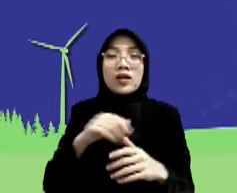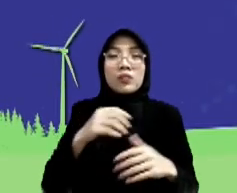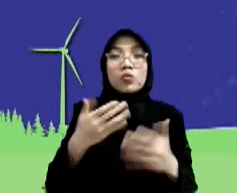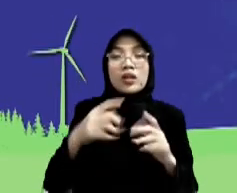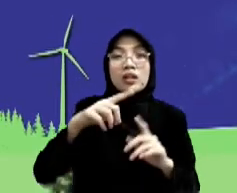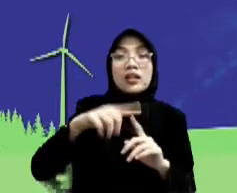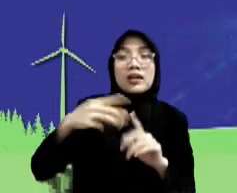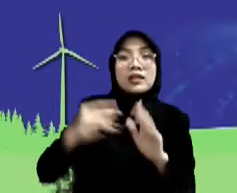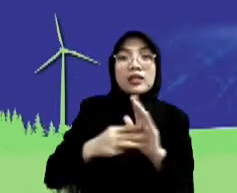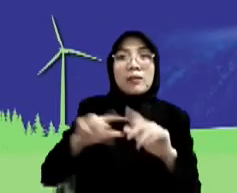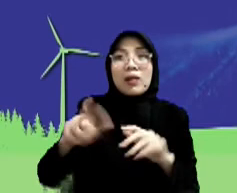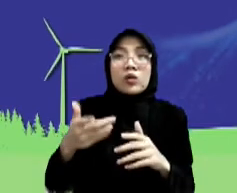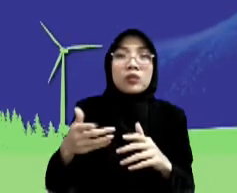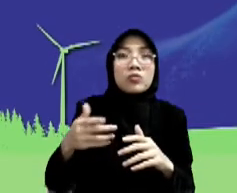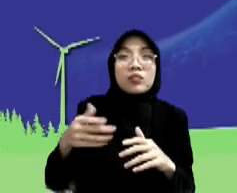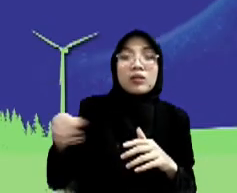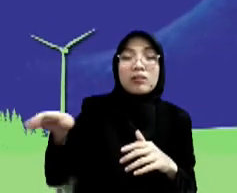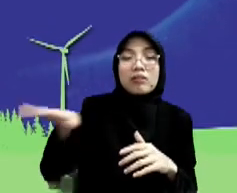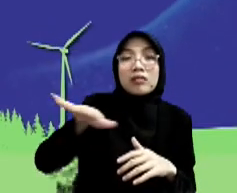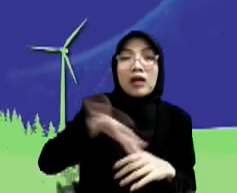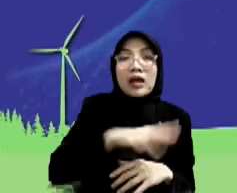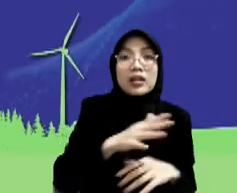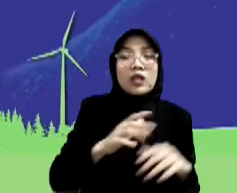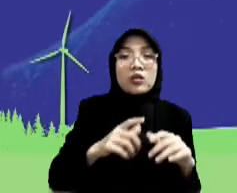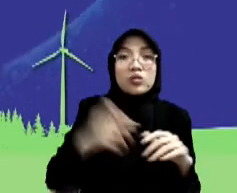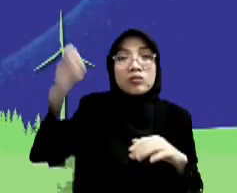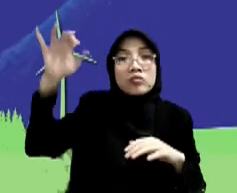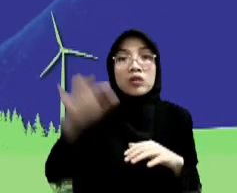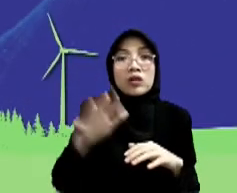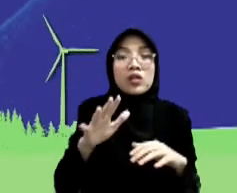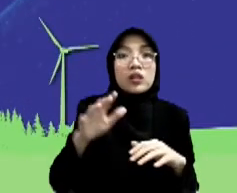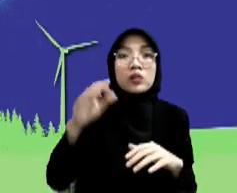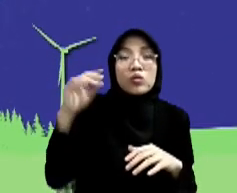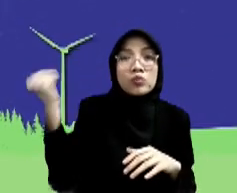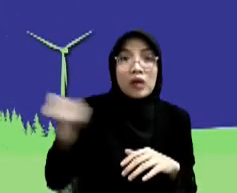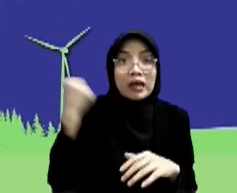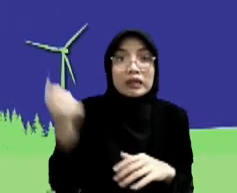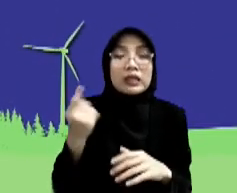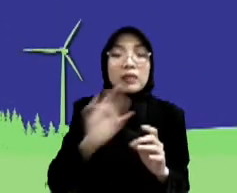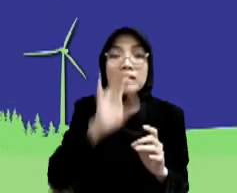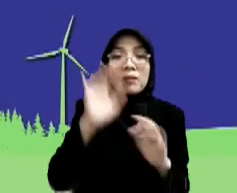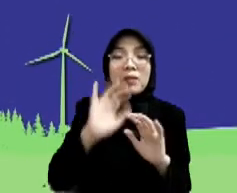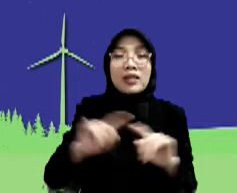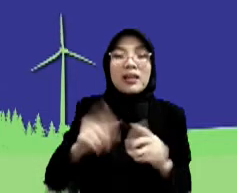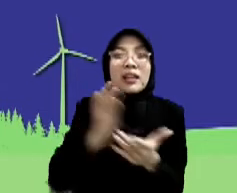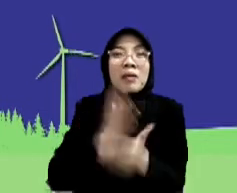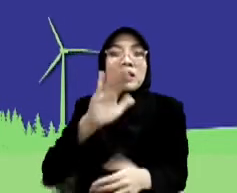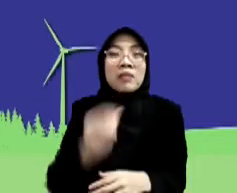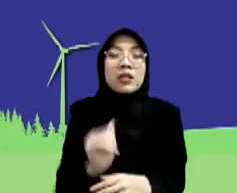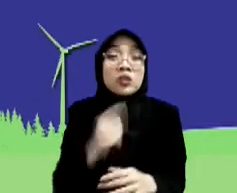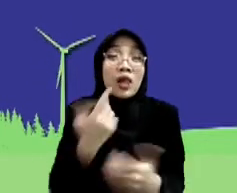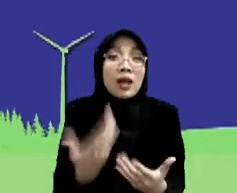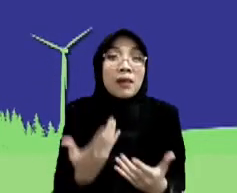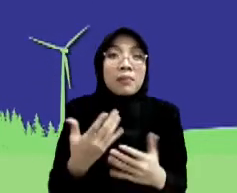wind water gitu kan eh eh sorryi solar e wind e water tapi kan saat ini ada banyak keterbatasan dalam hal eh